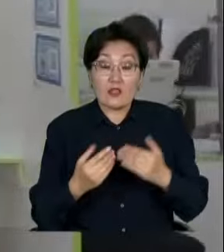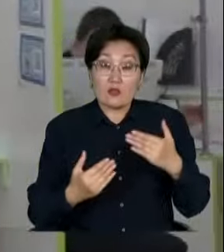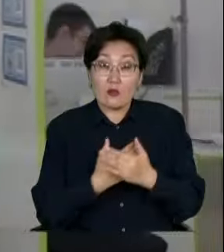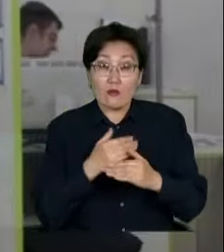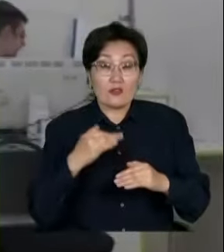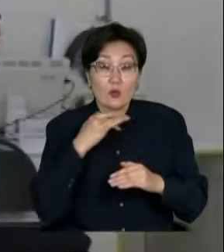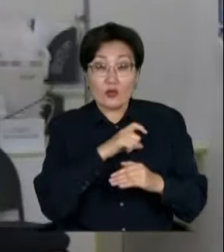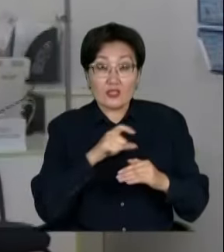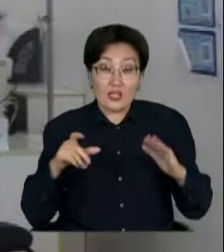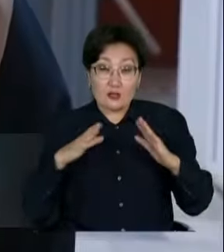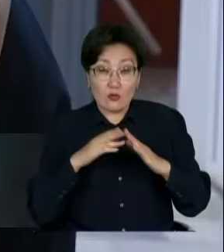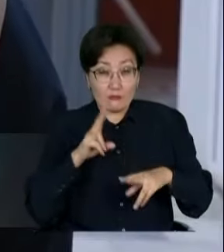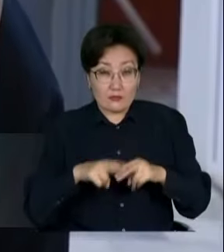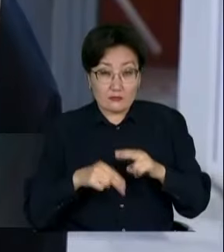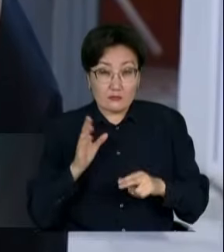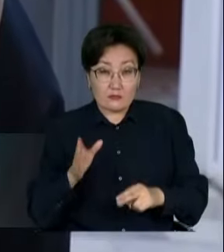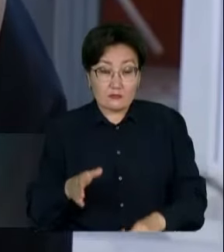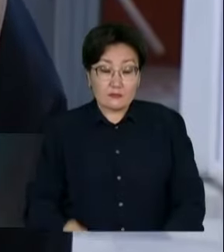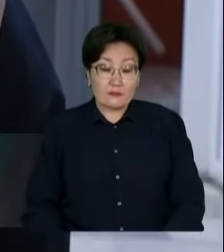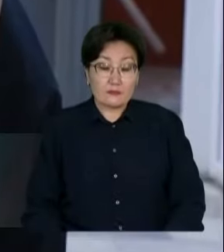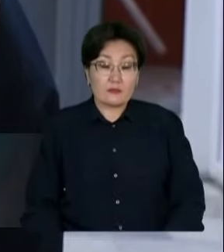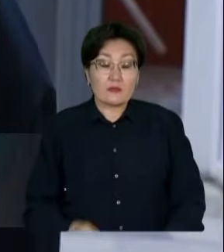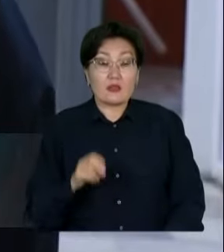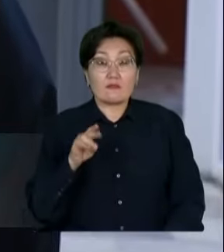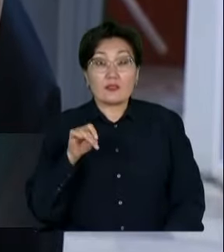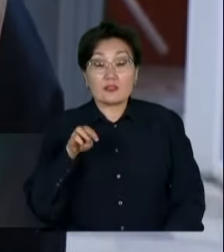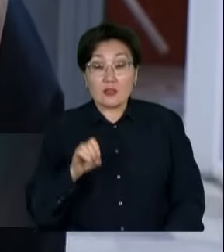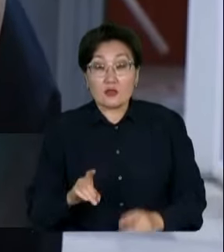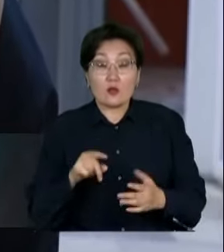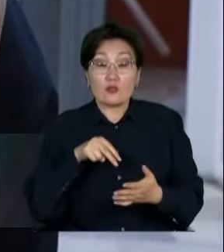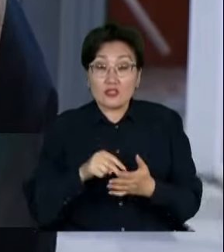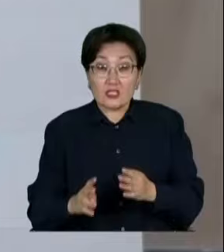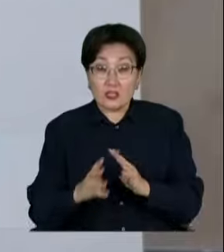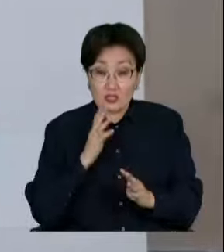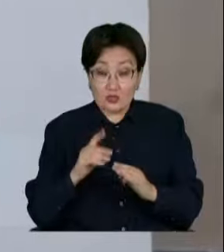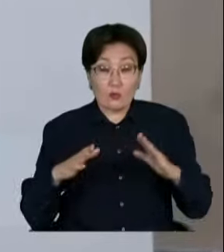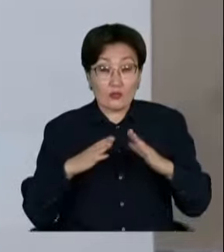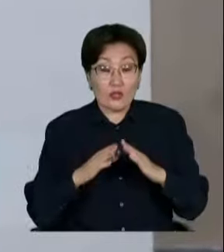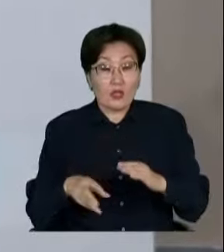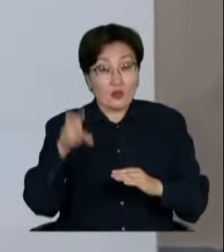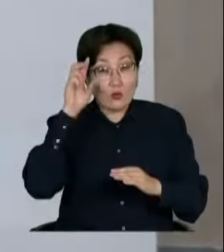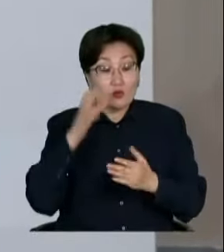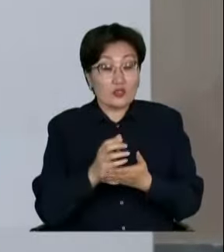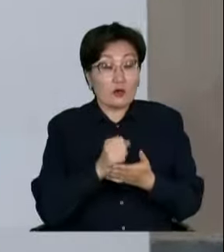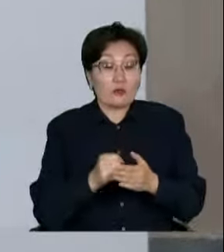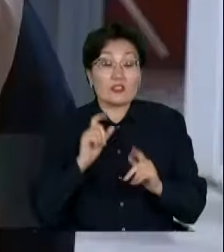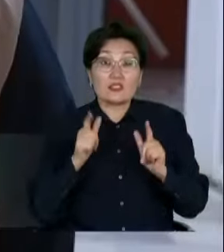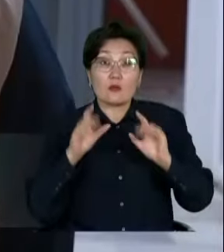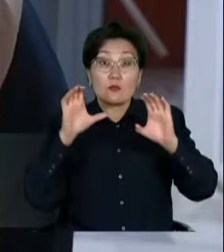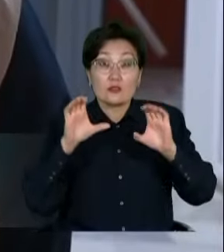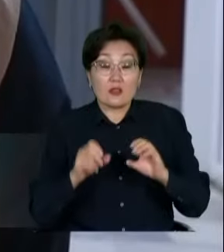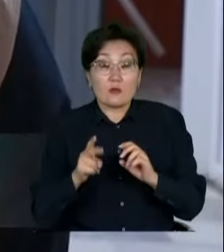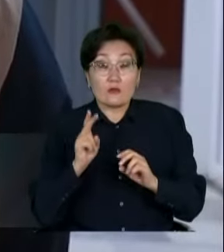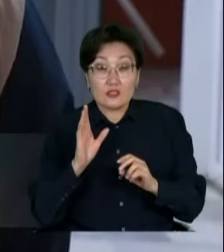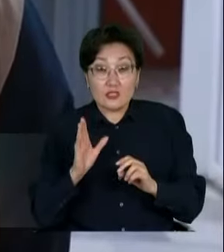новые многоэтажки. А Манаенко Виктор и Волобуев Виктор стоят в очереди на жилье из госфонда. Согласно закону, квартиры у нас